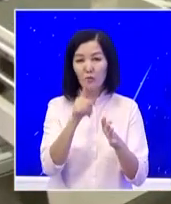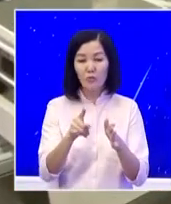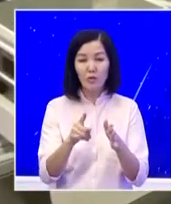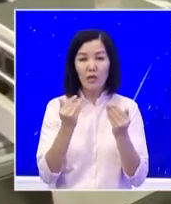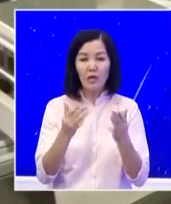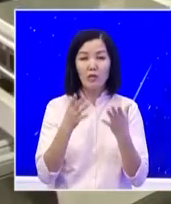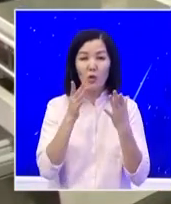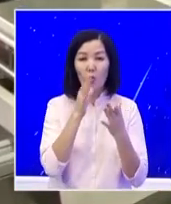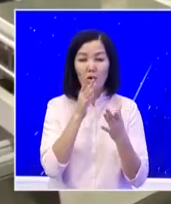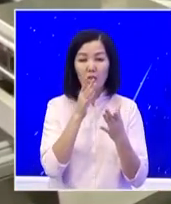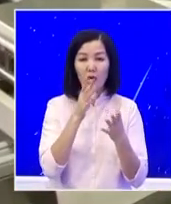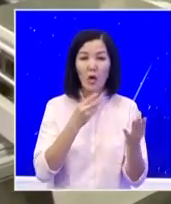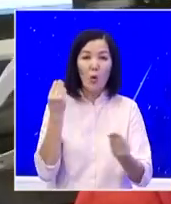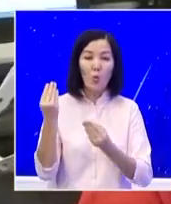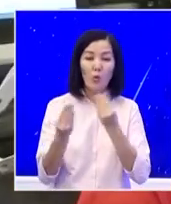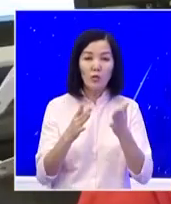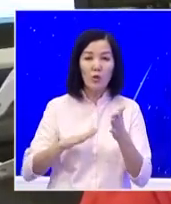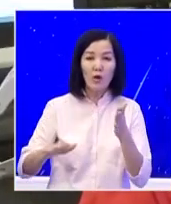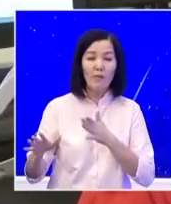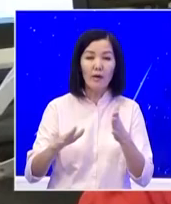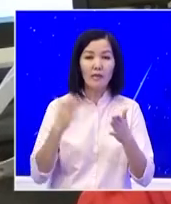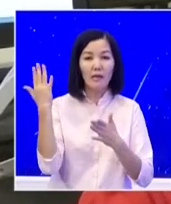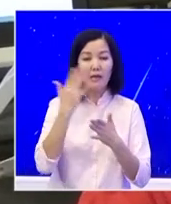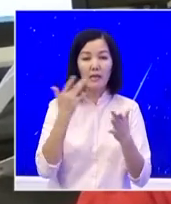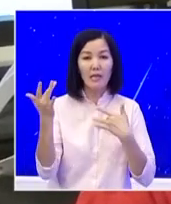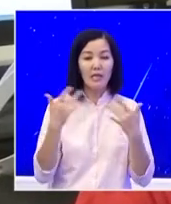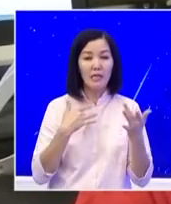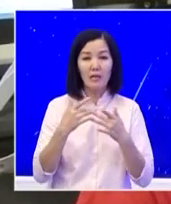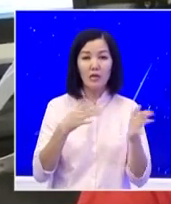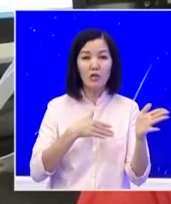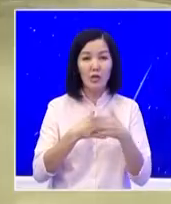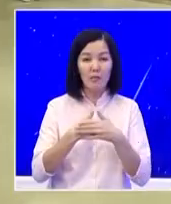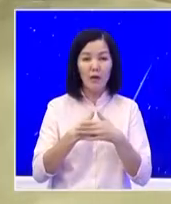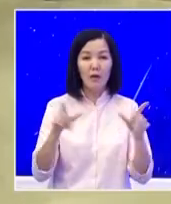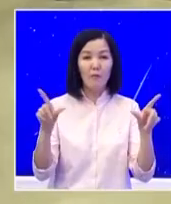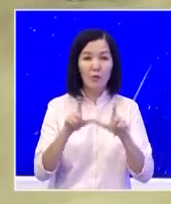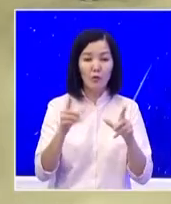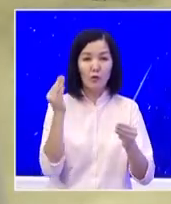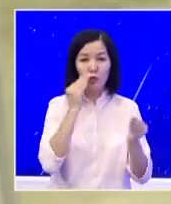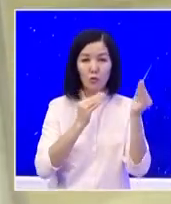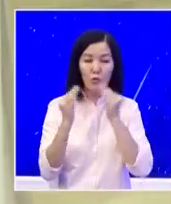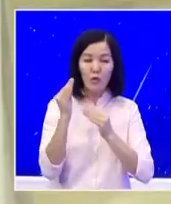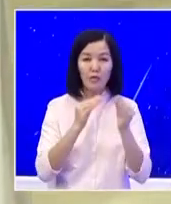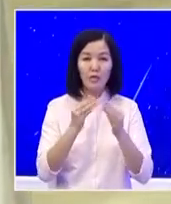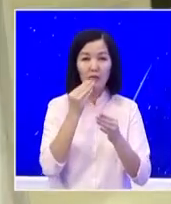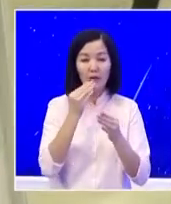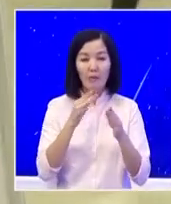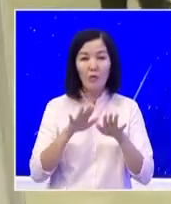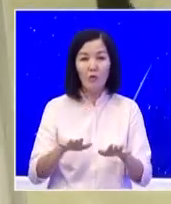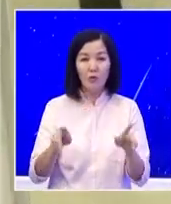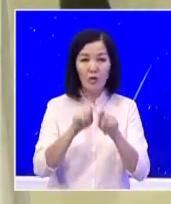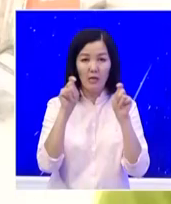Қазіргі уақытта бұл жердегі ойын сауық аймақтары мен кинотеатр әлі де жұмыс істемейді. Тек дүкендер, сұлулық салондары мен кейбір тамақтану орны